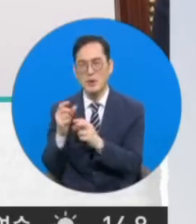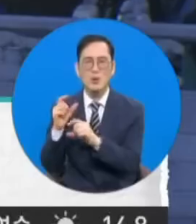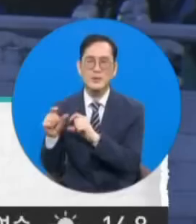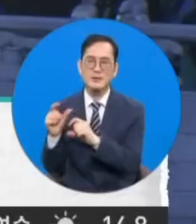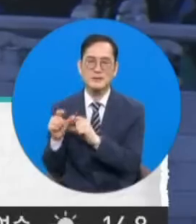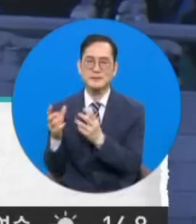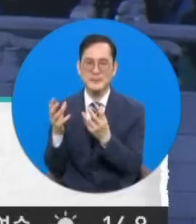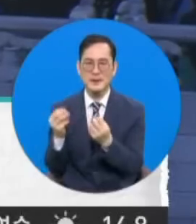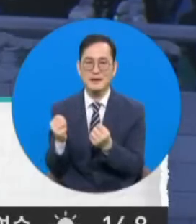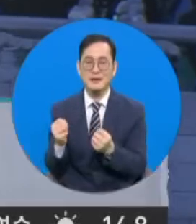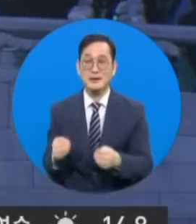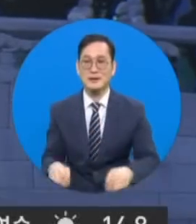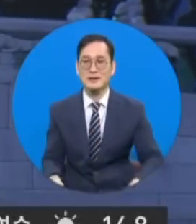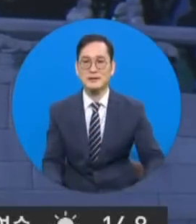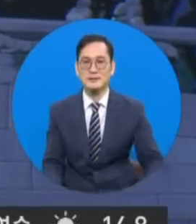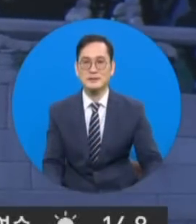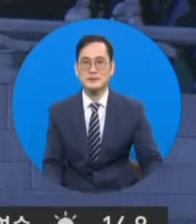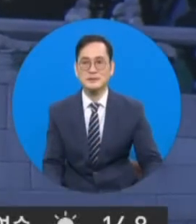김재석님